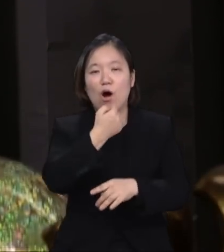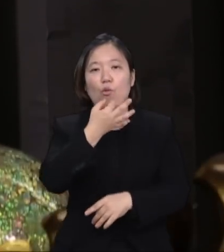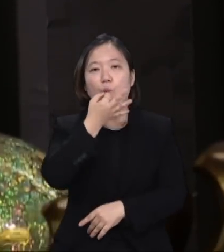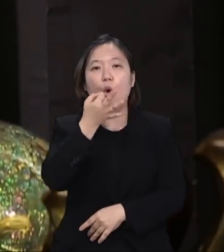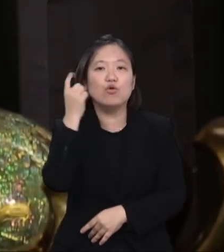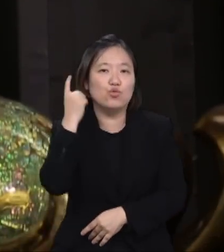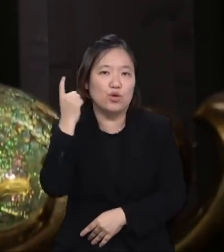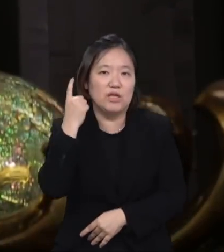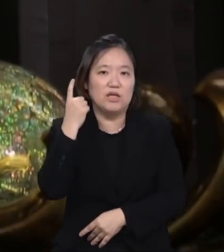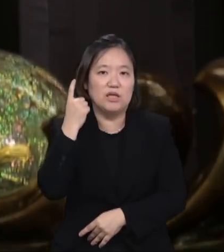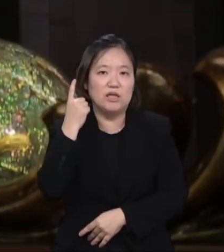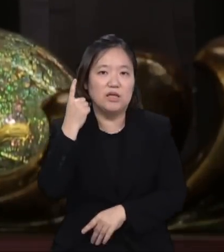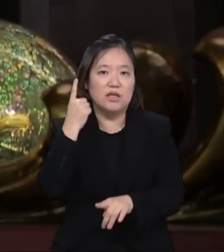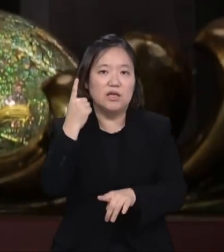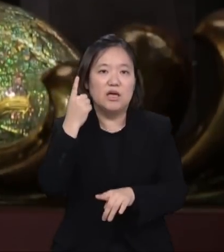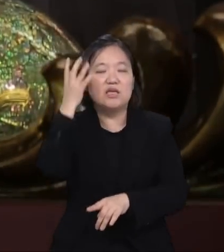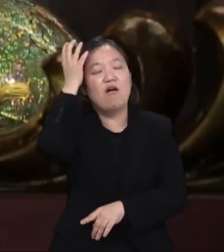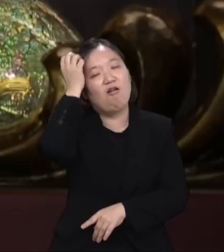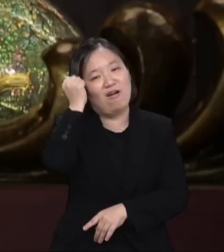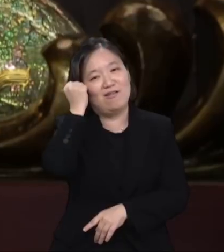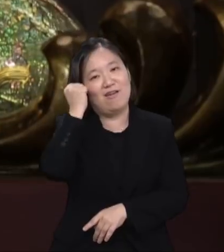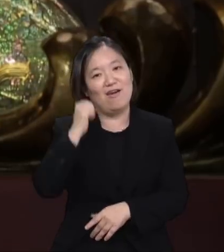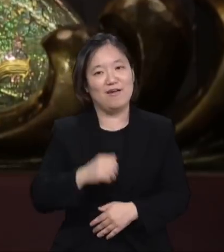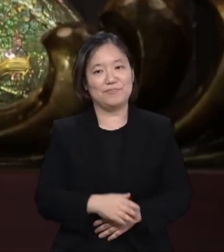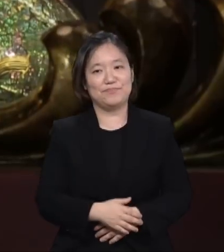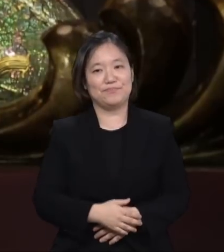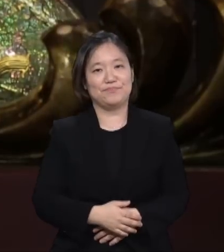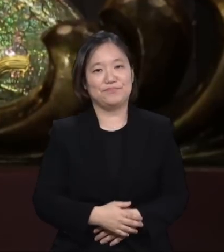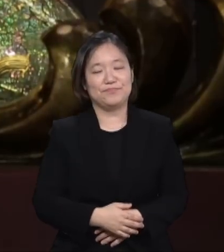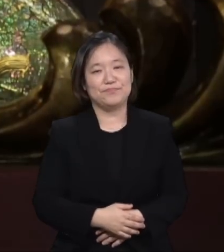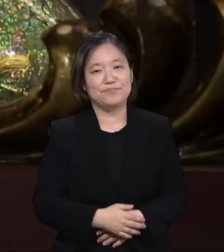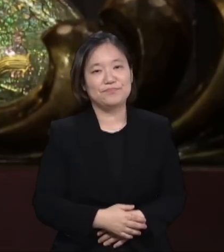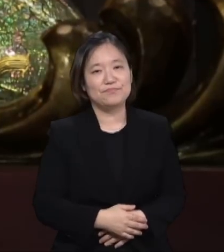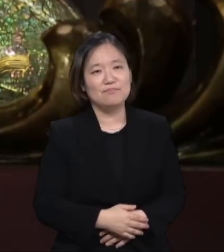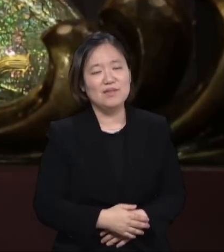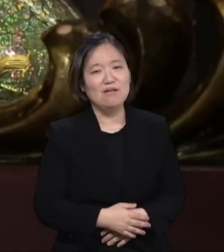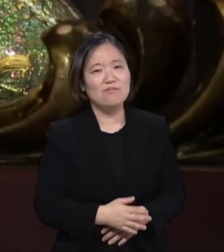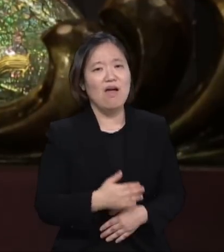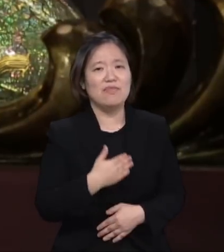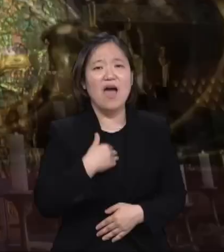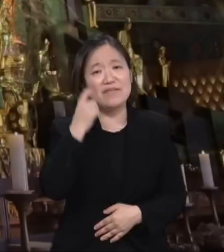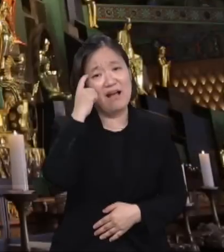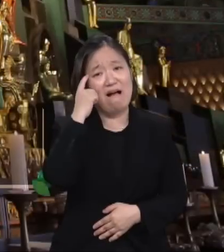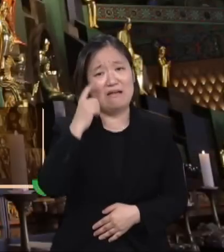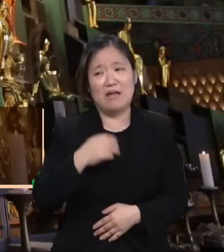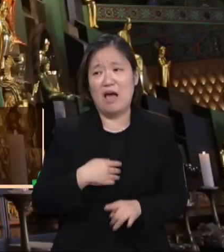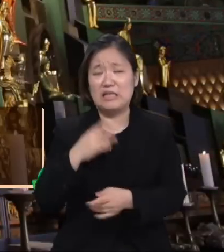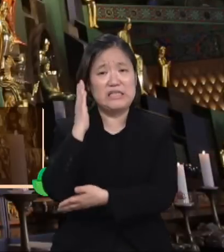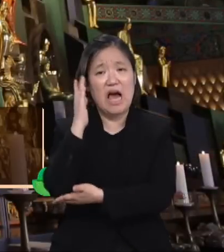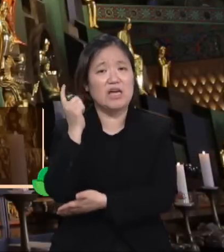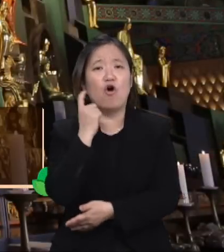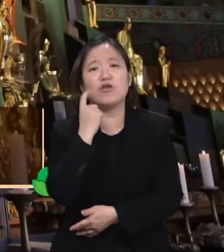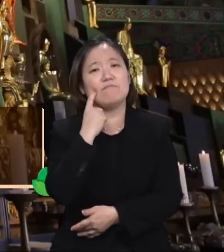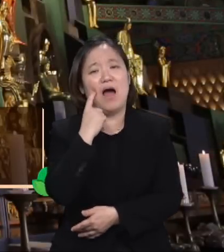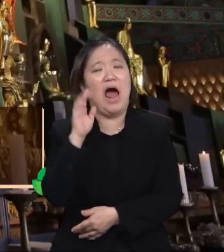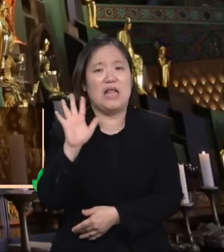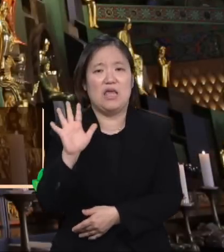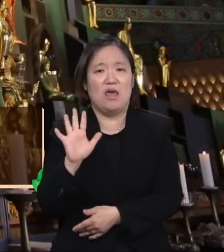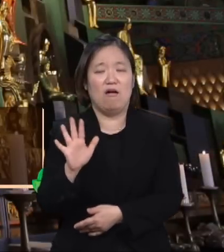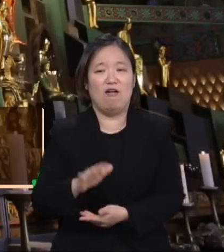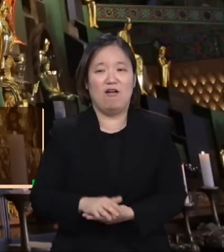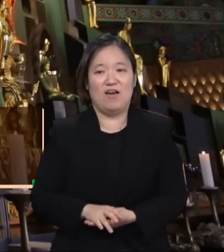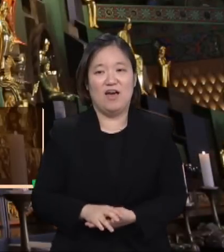스님께서 근데 거짓말 같지가 않아 왜냐하면 일단